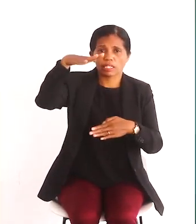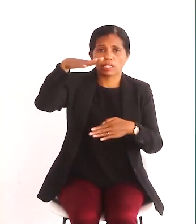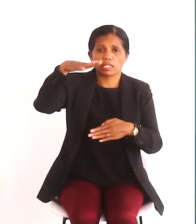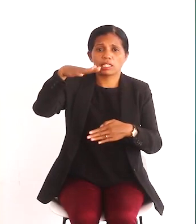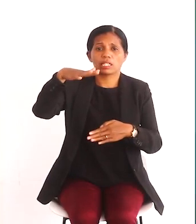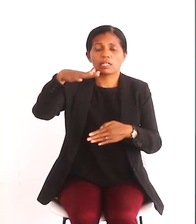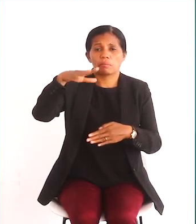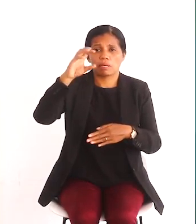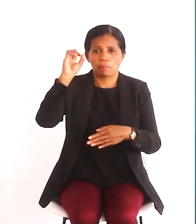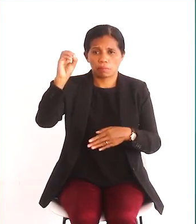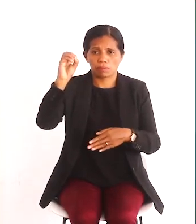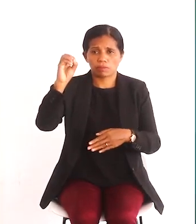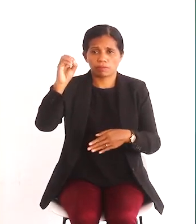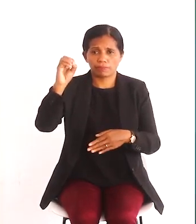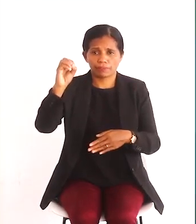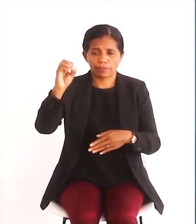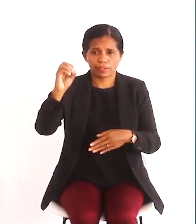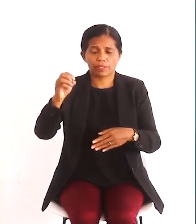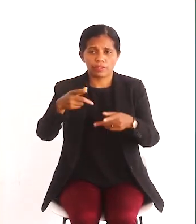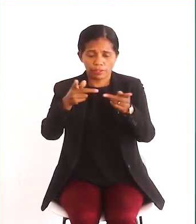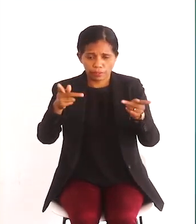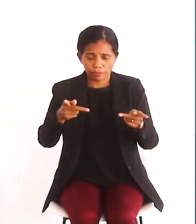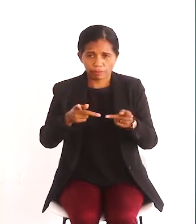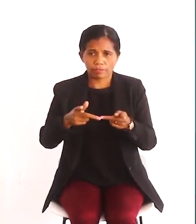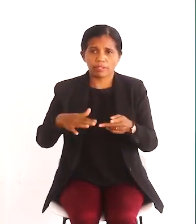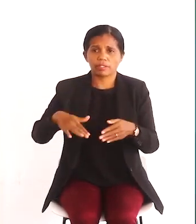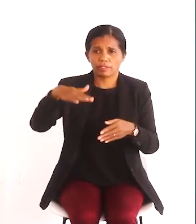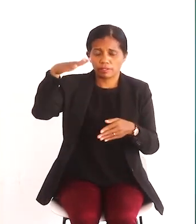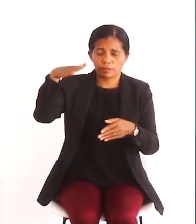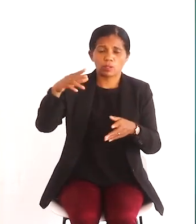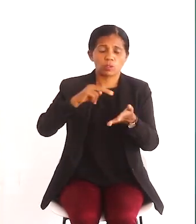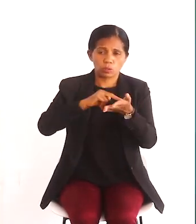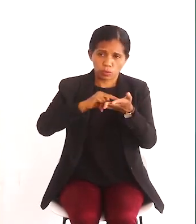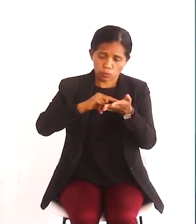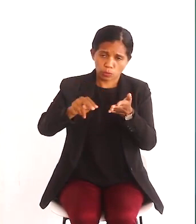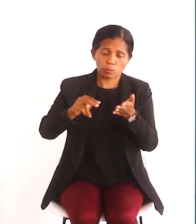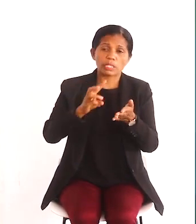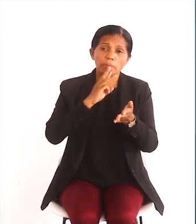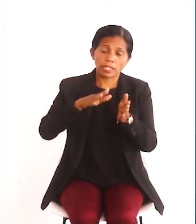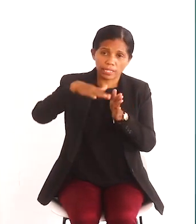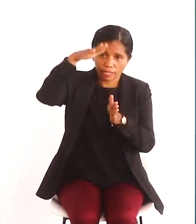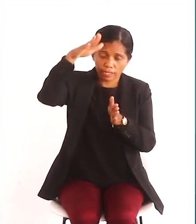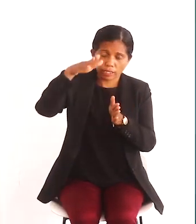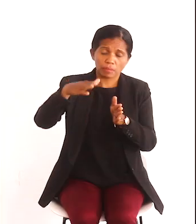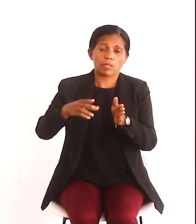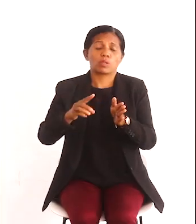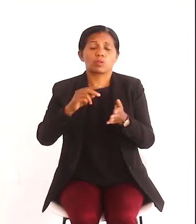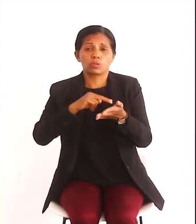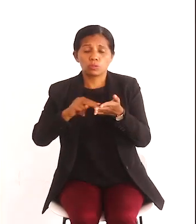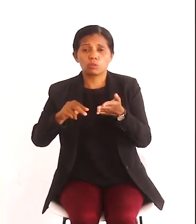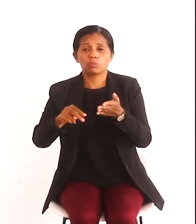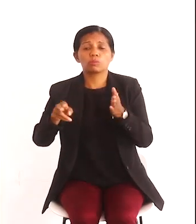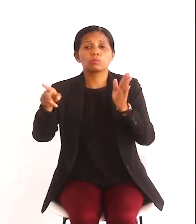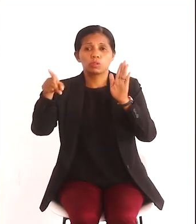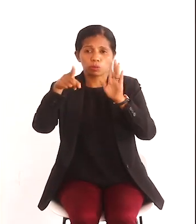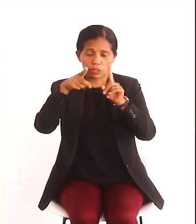mak mamuk. No fatting iha beleteng mak numero positivo sira no belaran mak numero negativo sira.